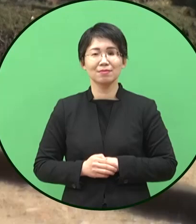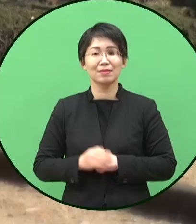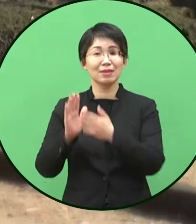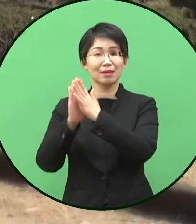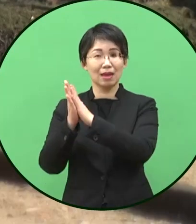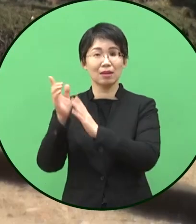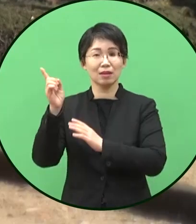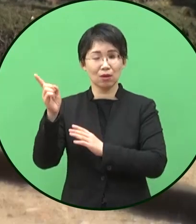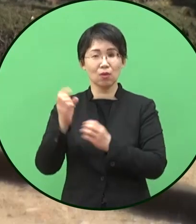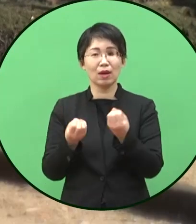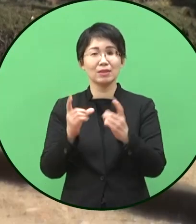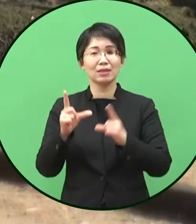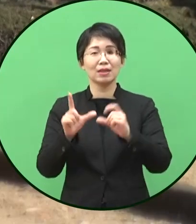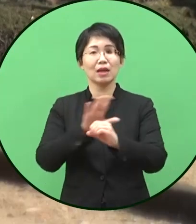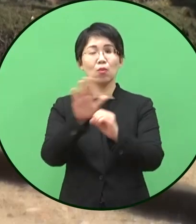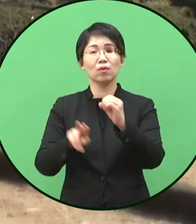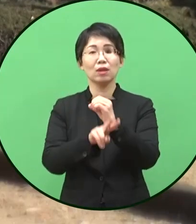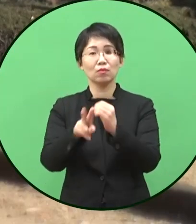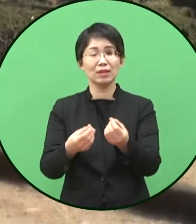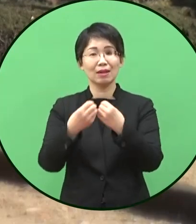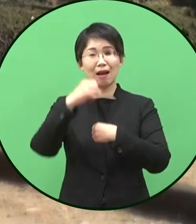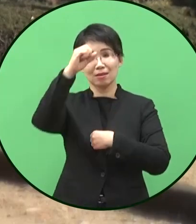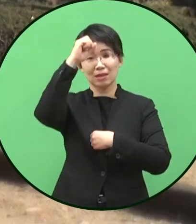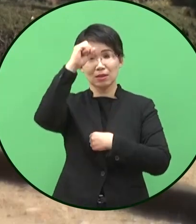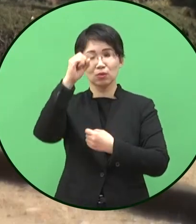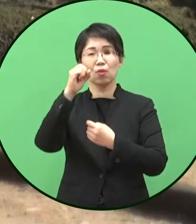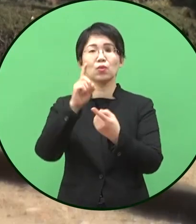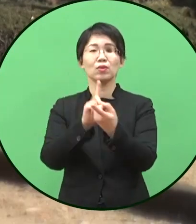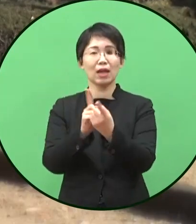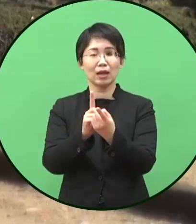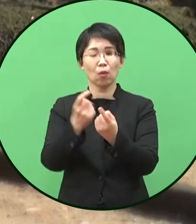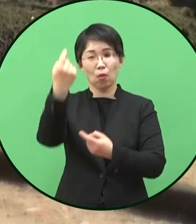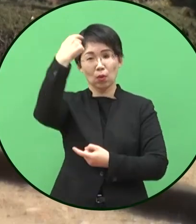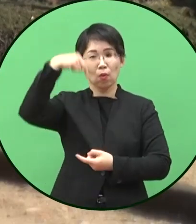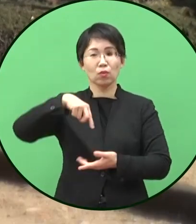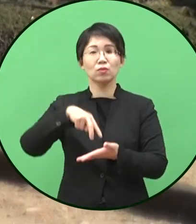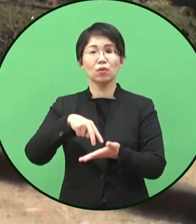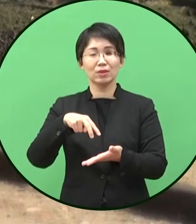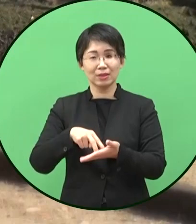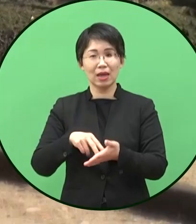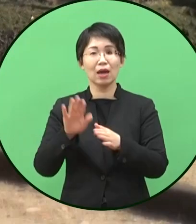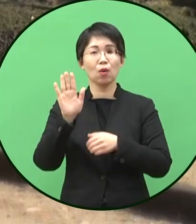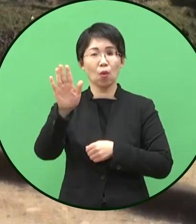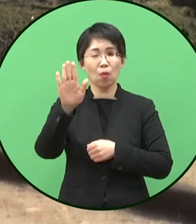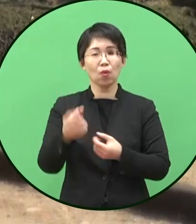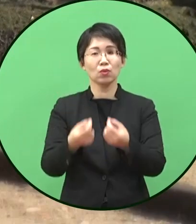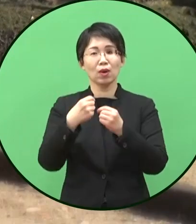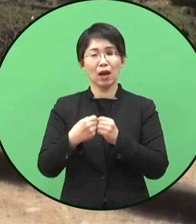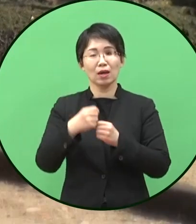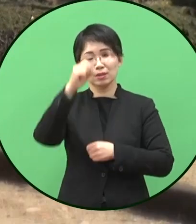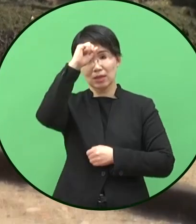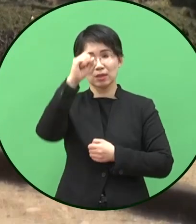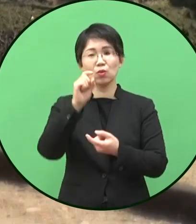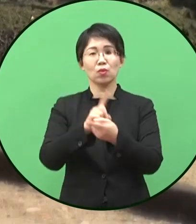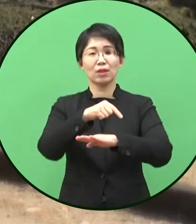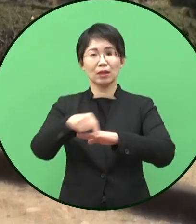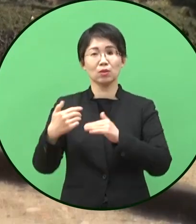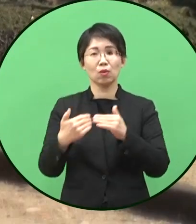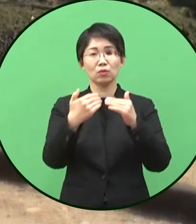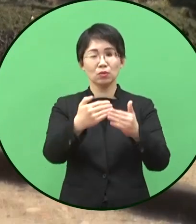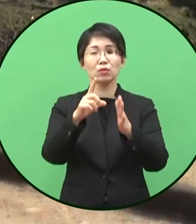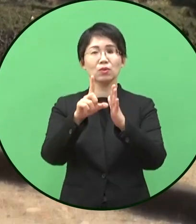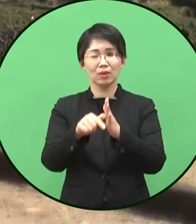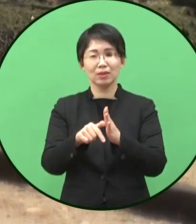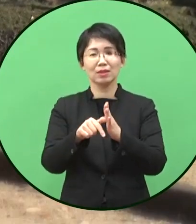県では新型コロナウイルス感染症への対応を教訓として、今後の感染症対策を推進する上